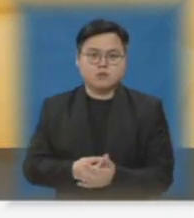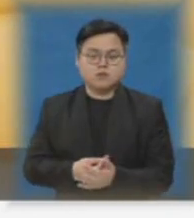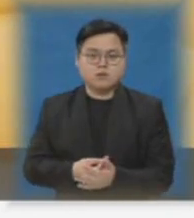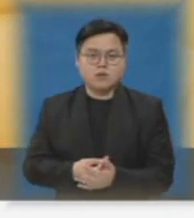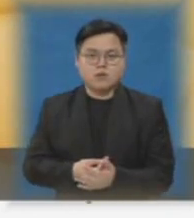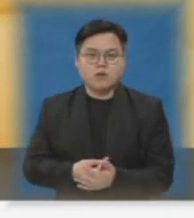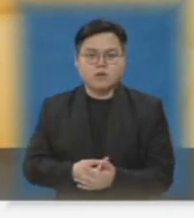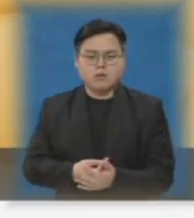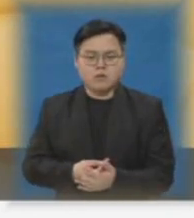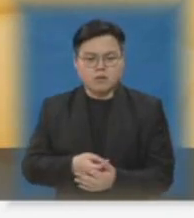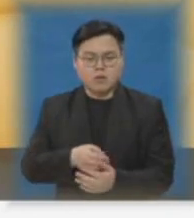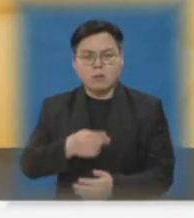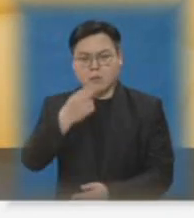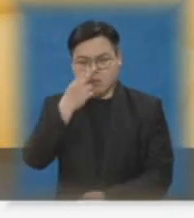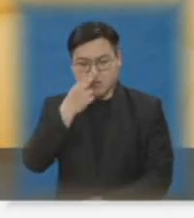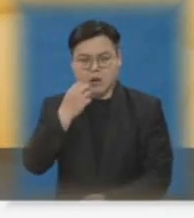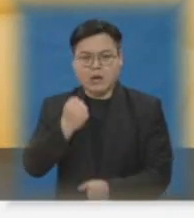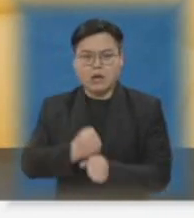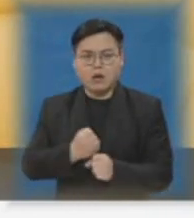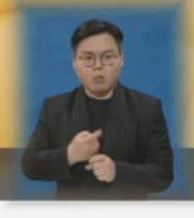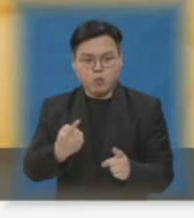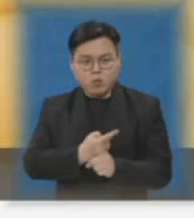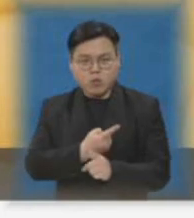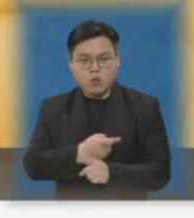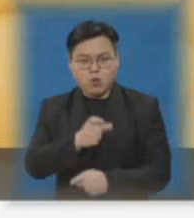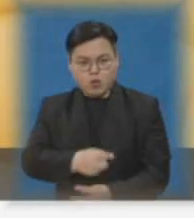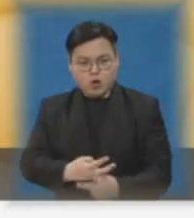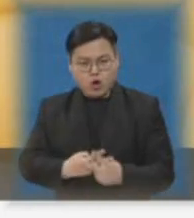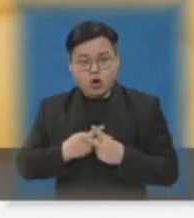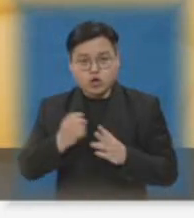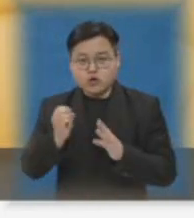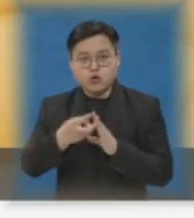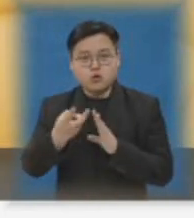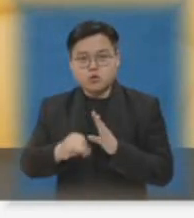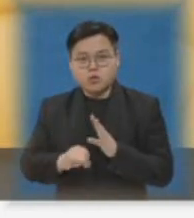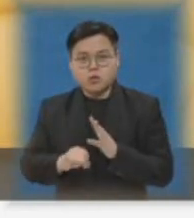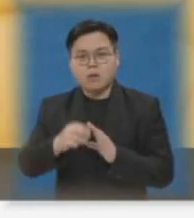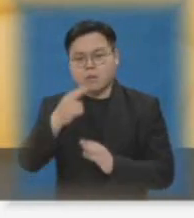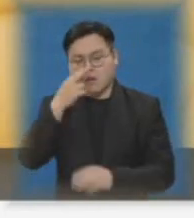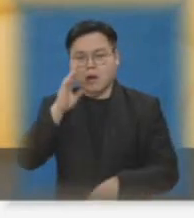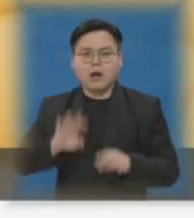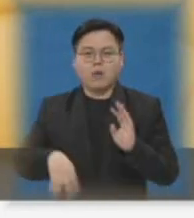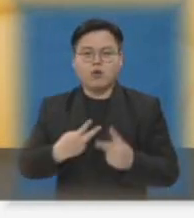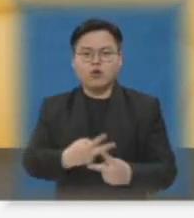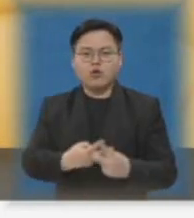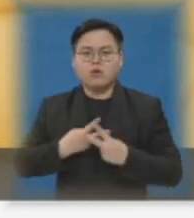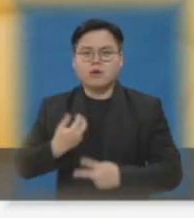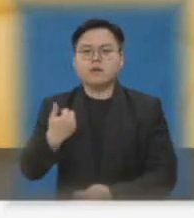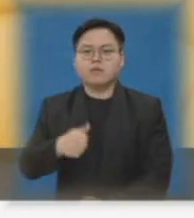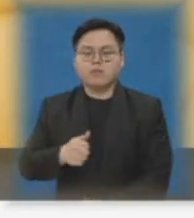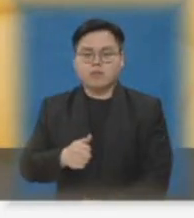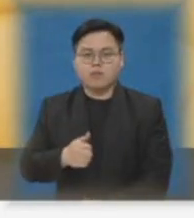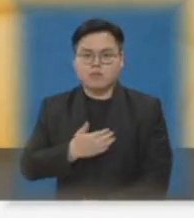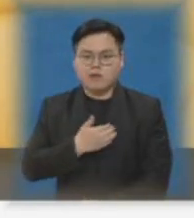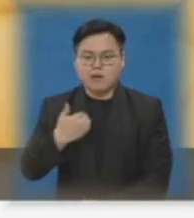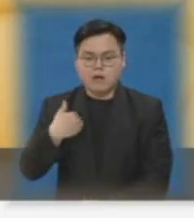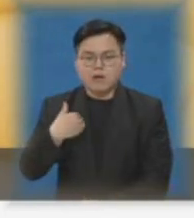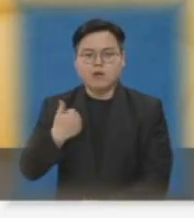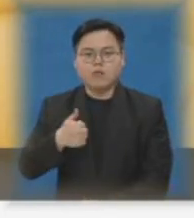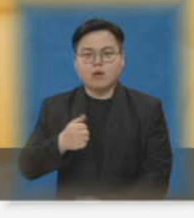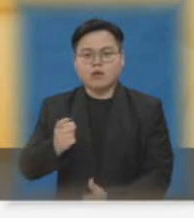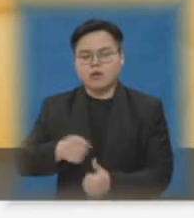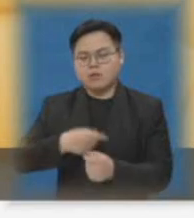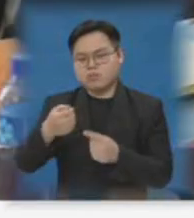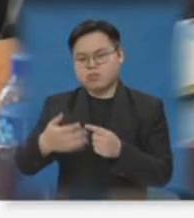Хин тийм том толгой гаргаж хүнийг хорих эсгүй байхад хориод байгаа юм. Тэр нэрсийг гаргаж ирээд тгээ